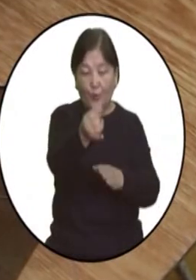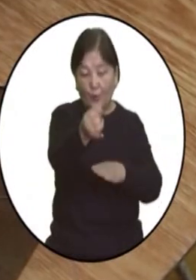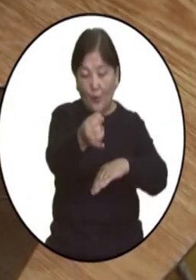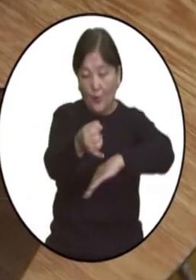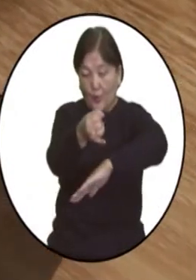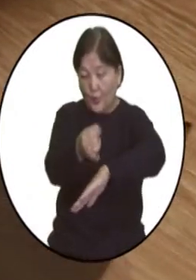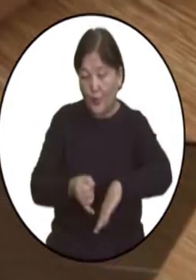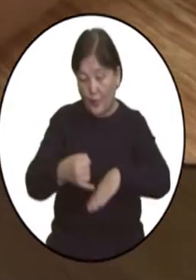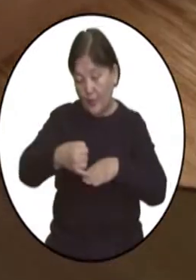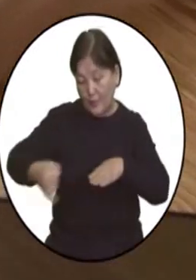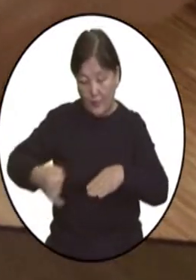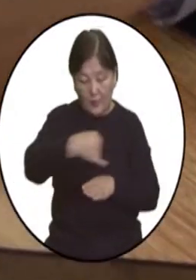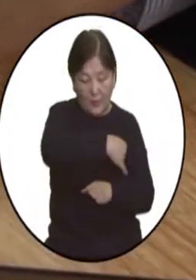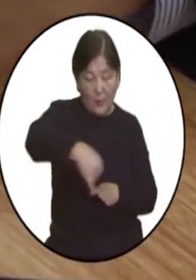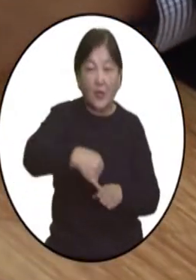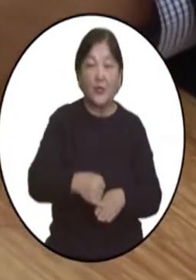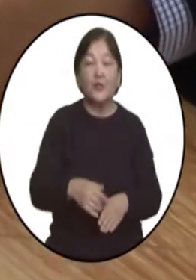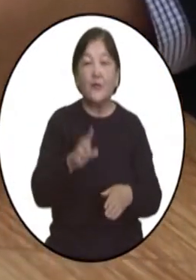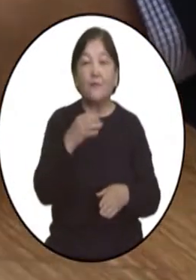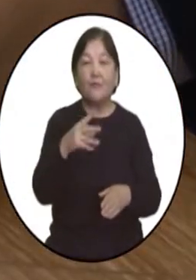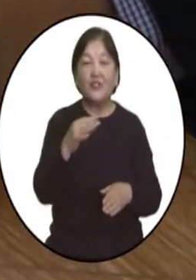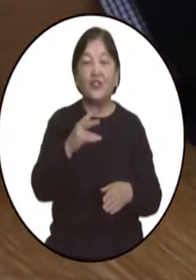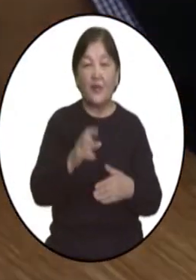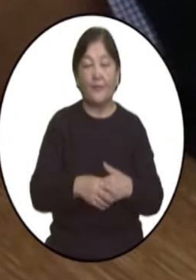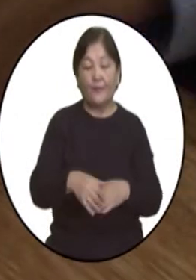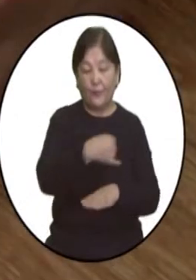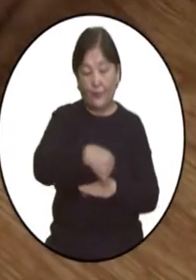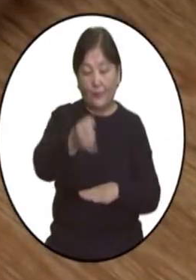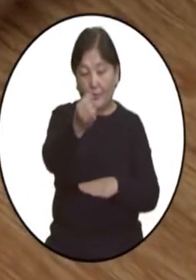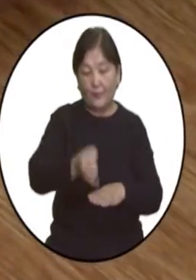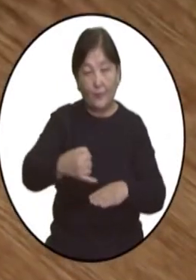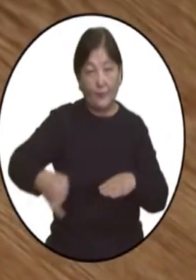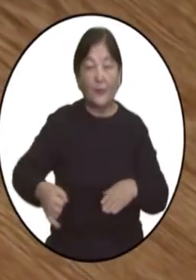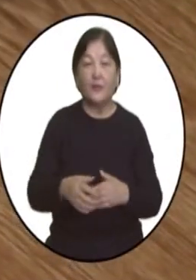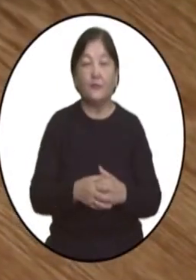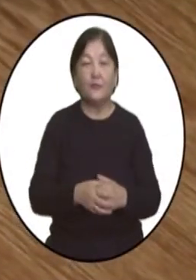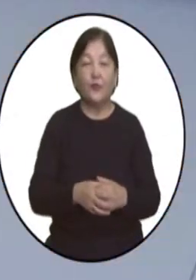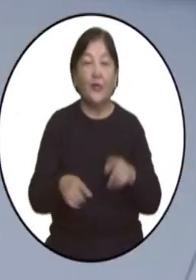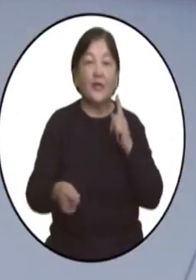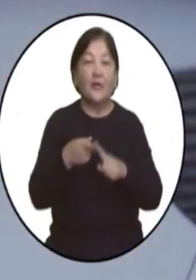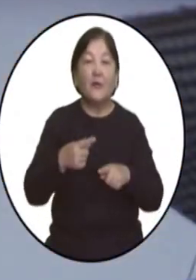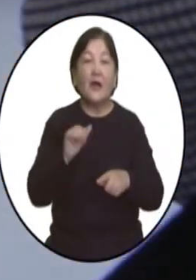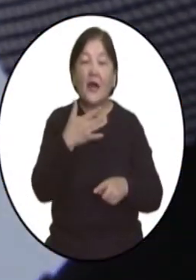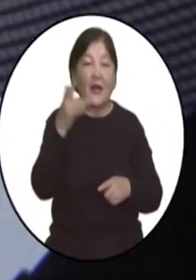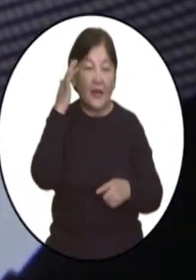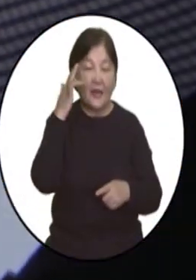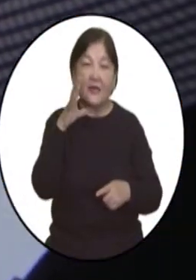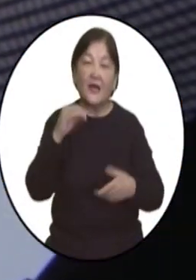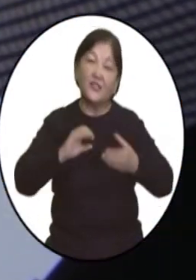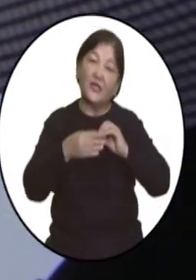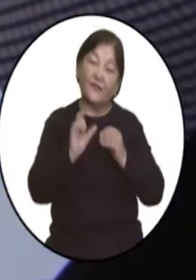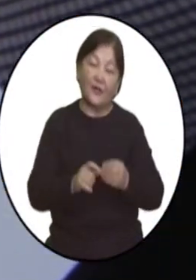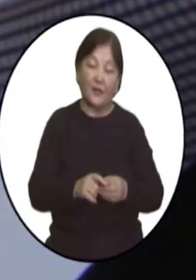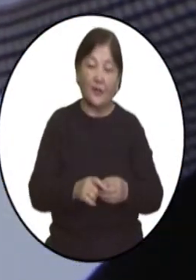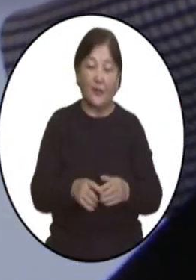бэлтгээрэй. Одоо багш нь хос шугамын аргаар хэрхэн координатын тэнхлэгийг хялбар аргаар байгуулах вэ гэдгийг харуулъя. Дэвсгэртийнхээ